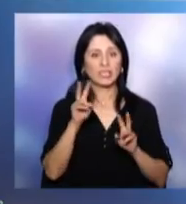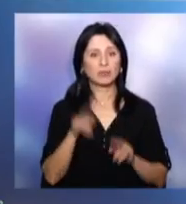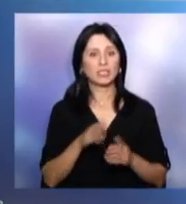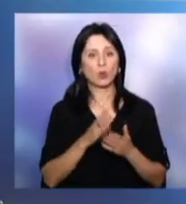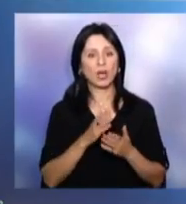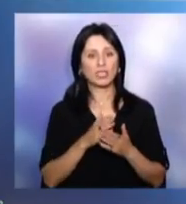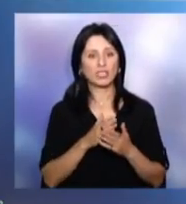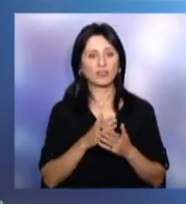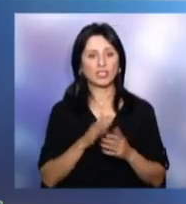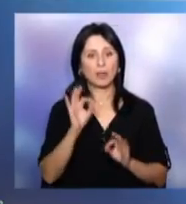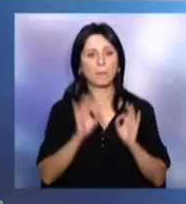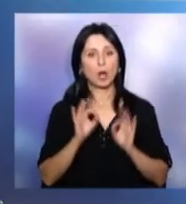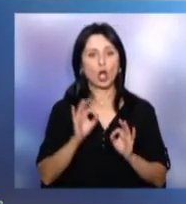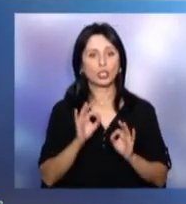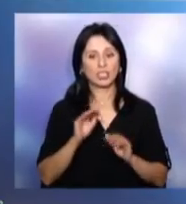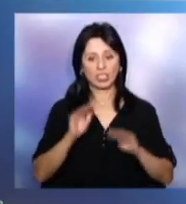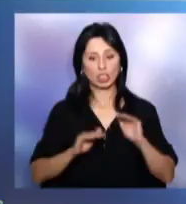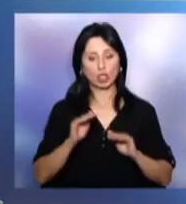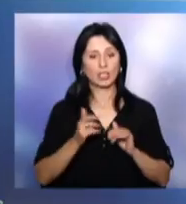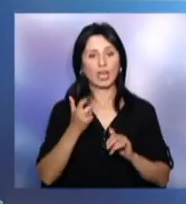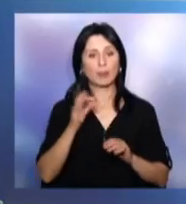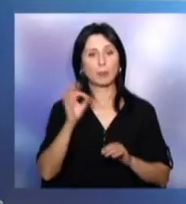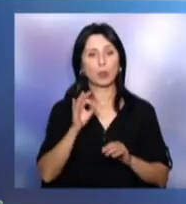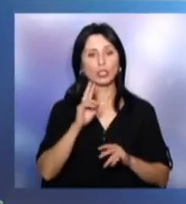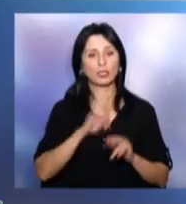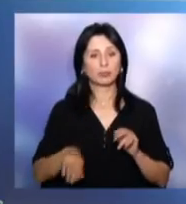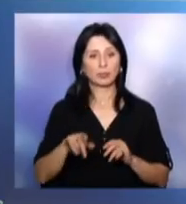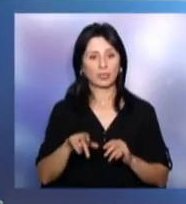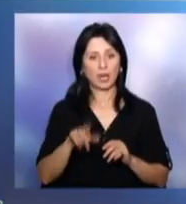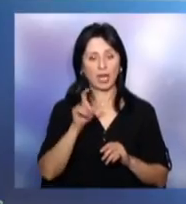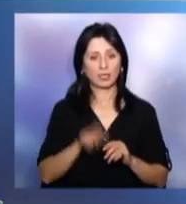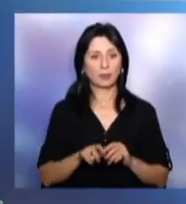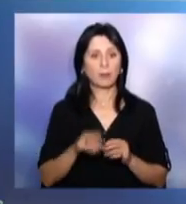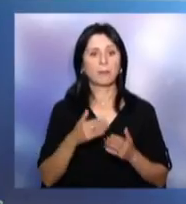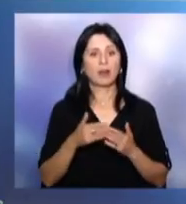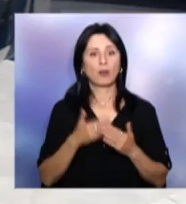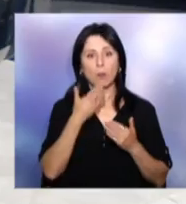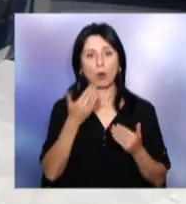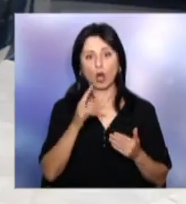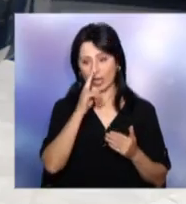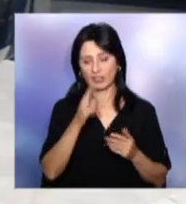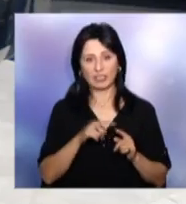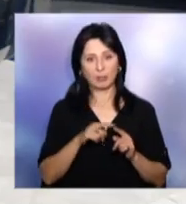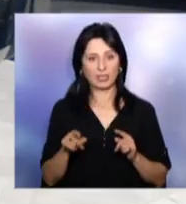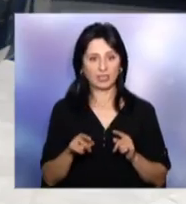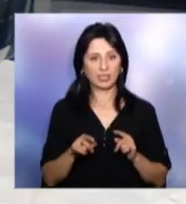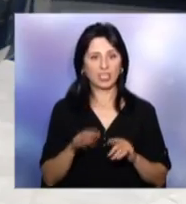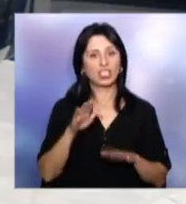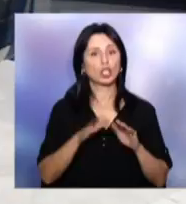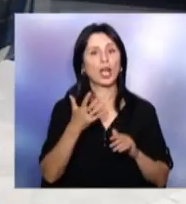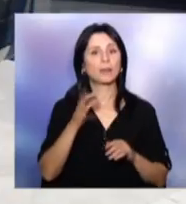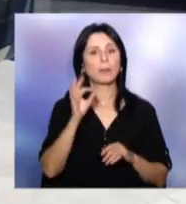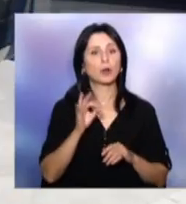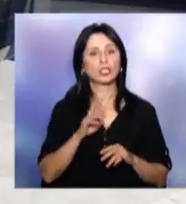სპეციალური პროცენტით გაზომა, ანუ წონის რამდენი პროცენტი დაიკლო ადამიანმა, მაგალითად ბოლო ერთი თვის მანძილზე. წონის